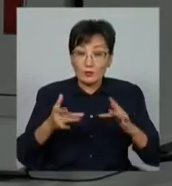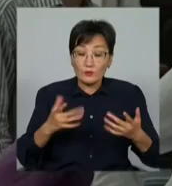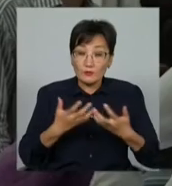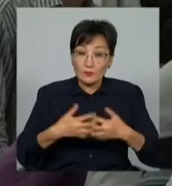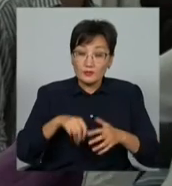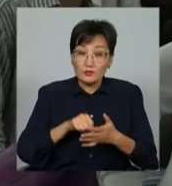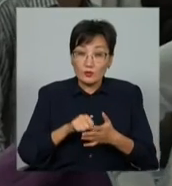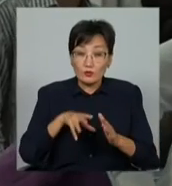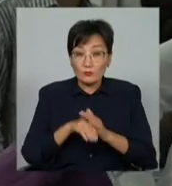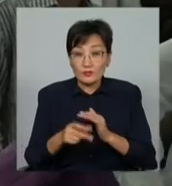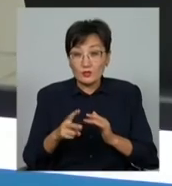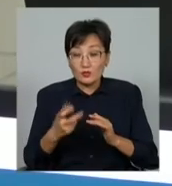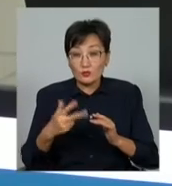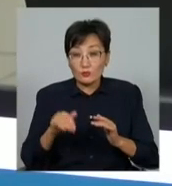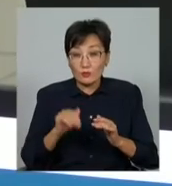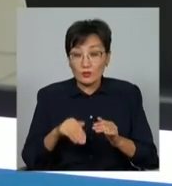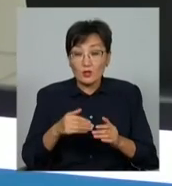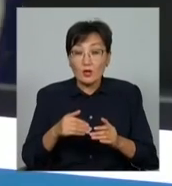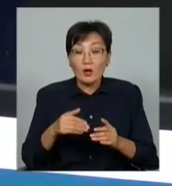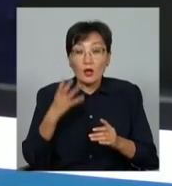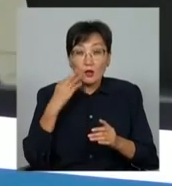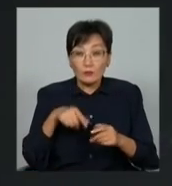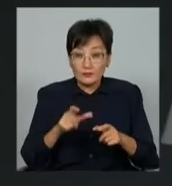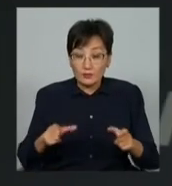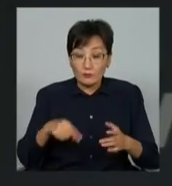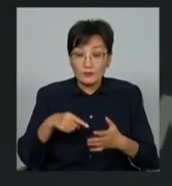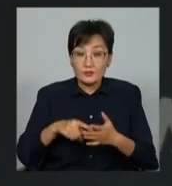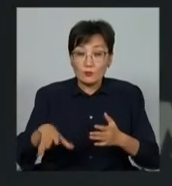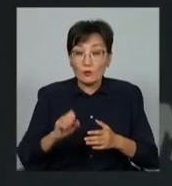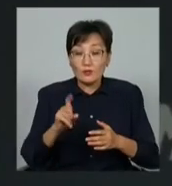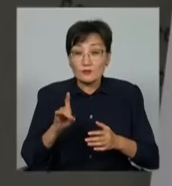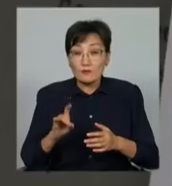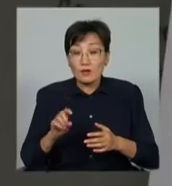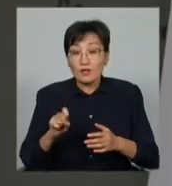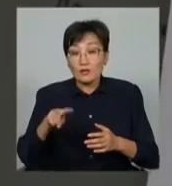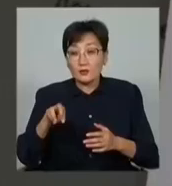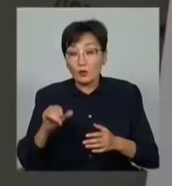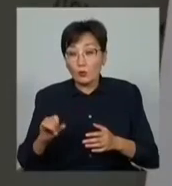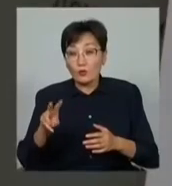санаққа қатысса, соның 230 мыңға жуығы алматылық. Әзірге қала бойынша Әуезов пен Алатау